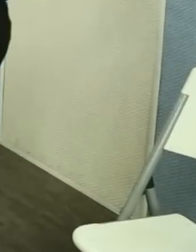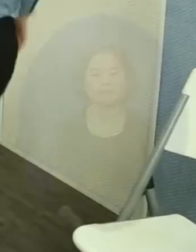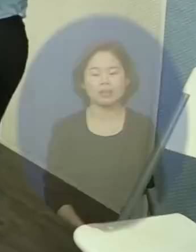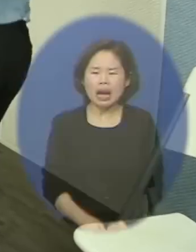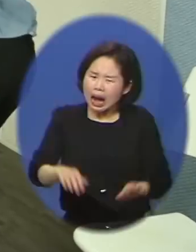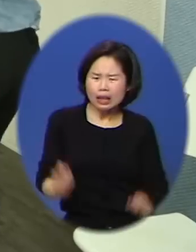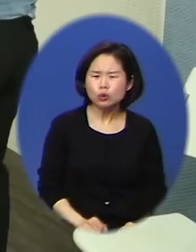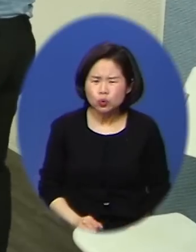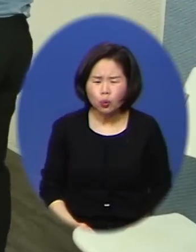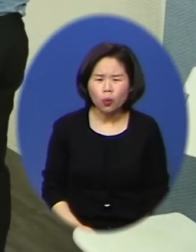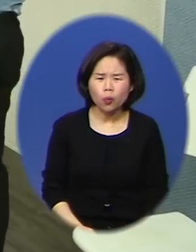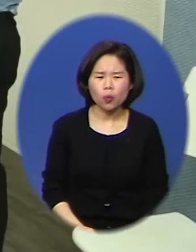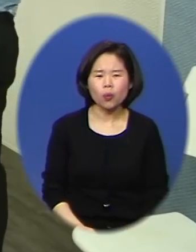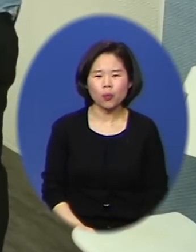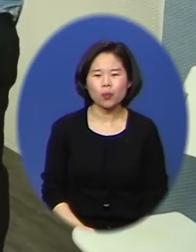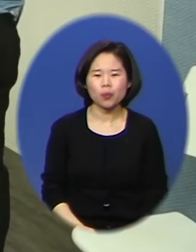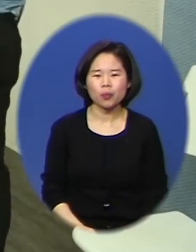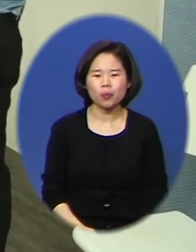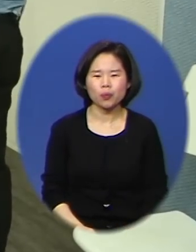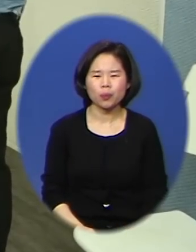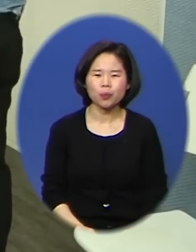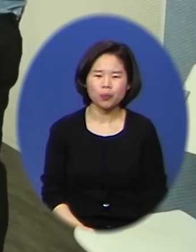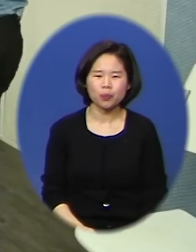아 좀!